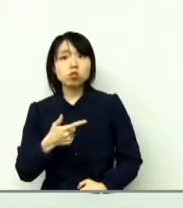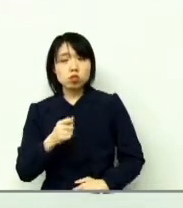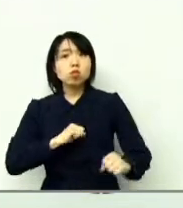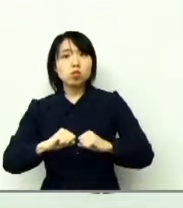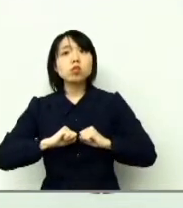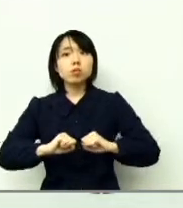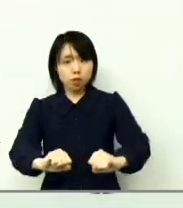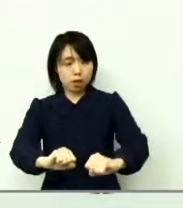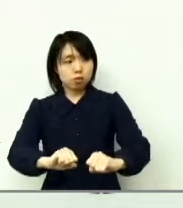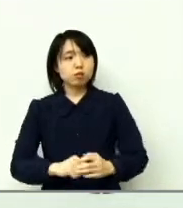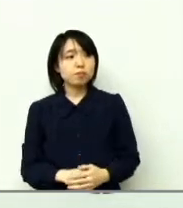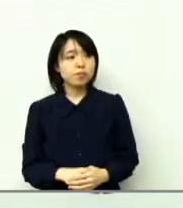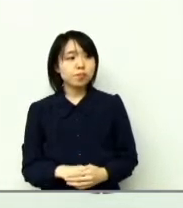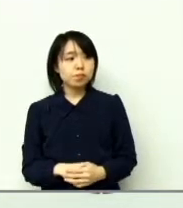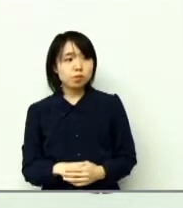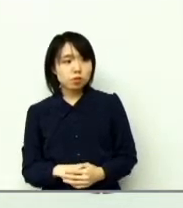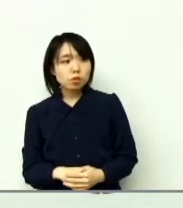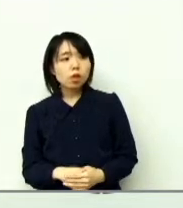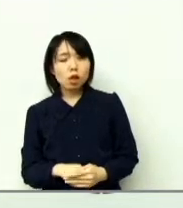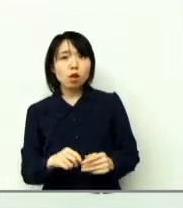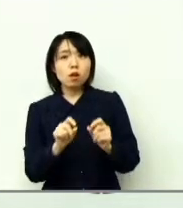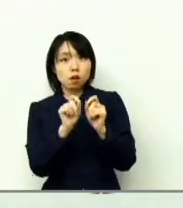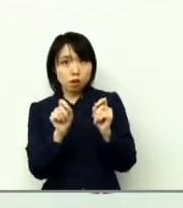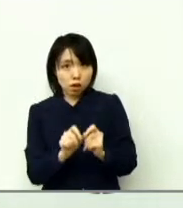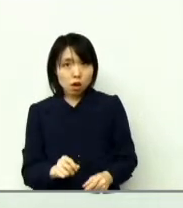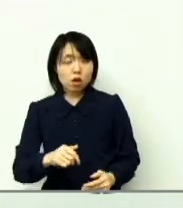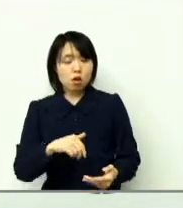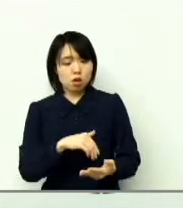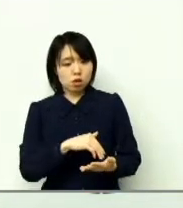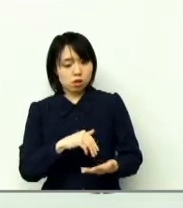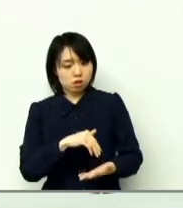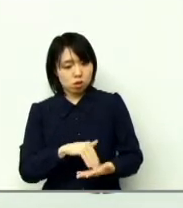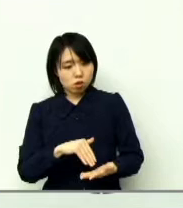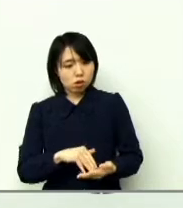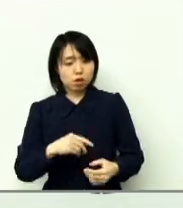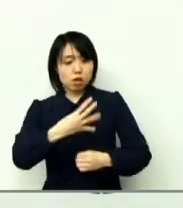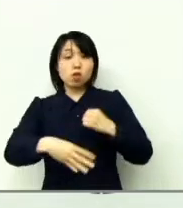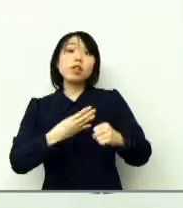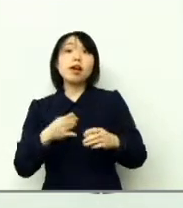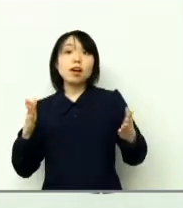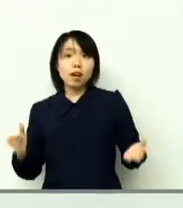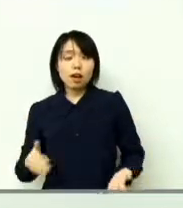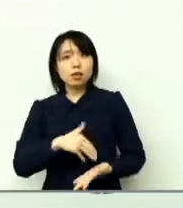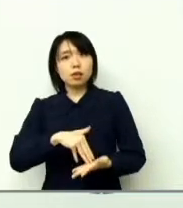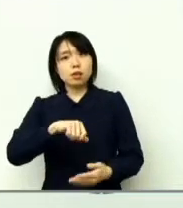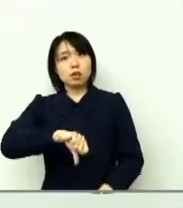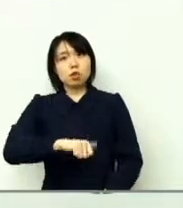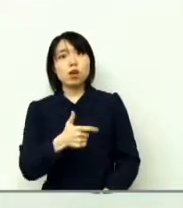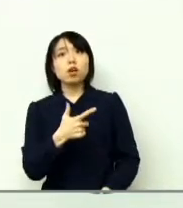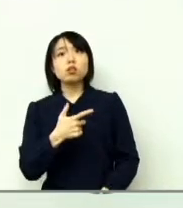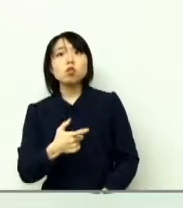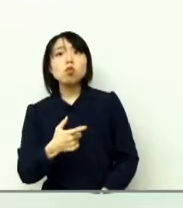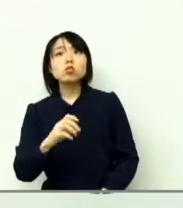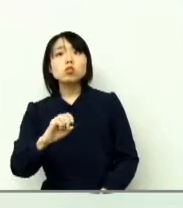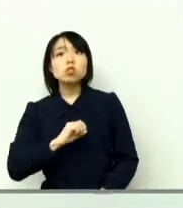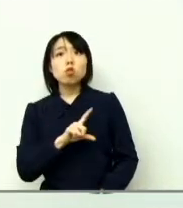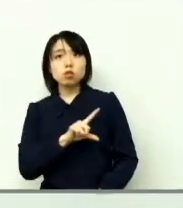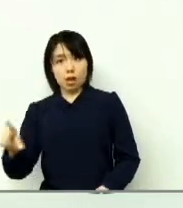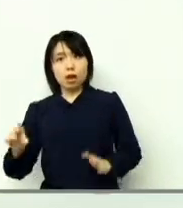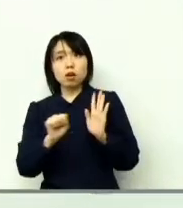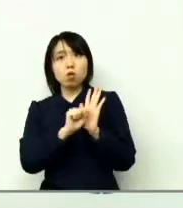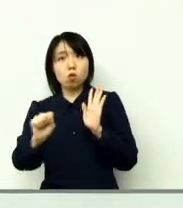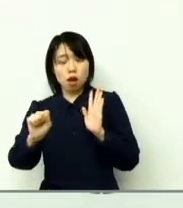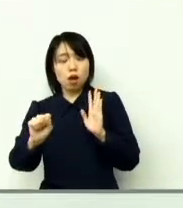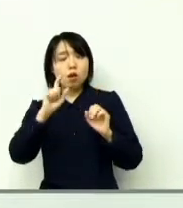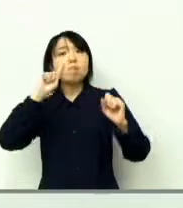ては財源創出額、合計で4年間で560億円を創出することを目指